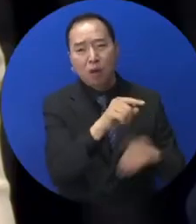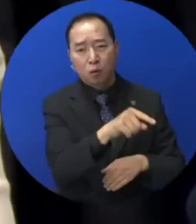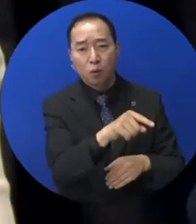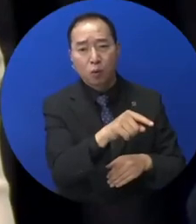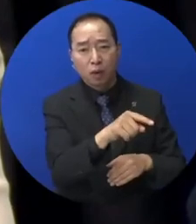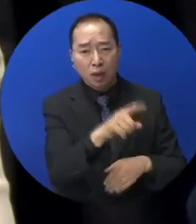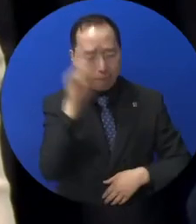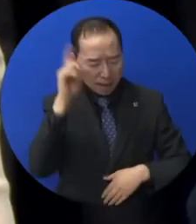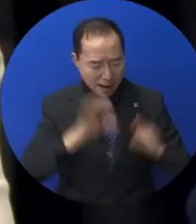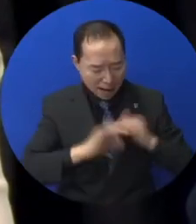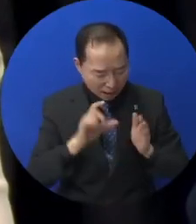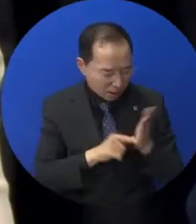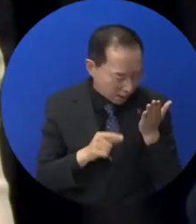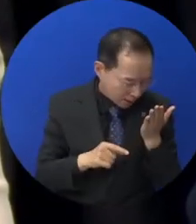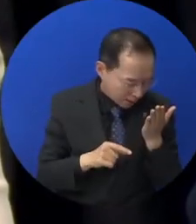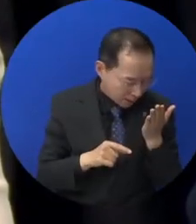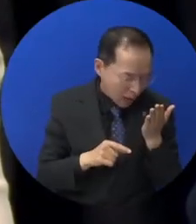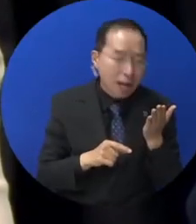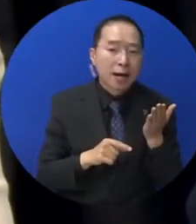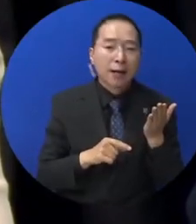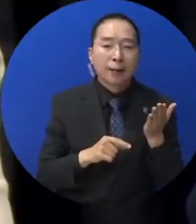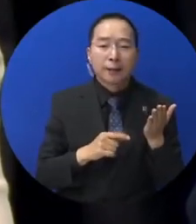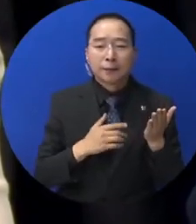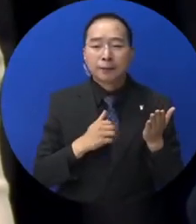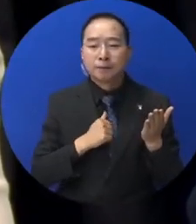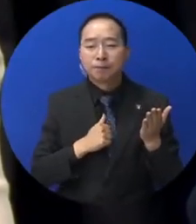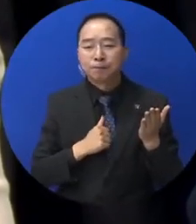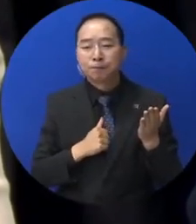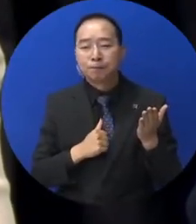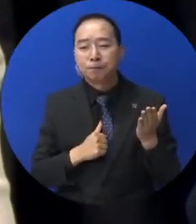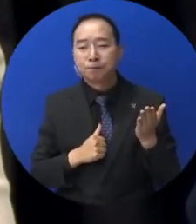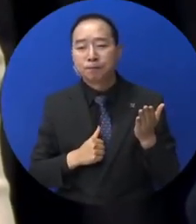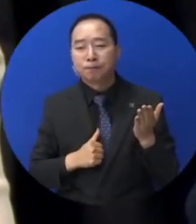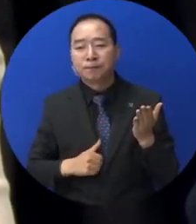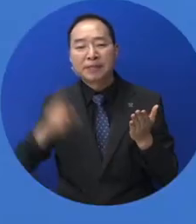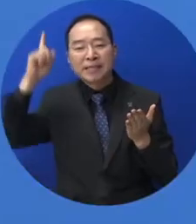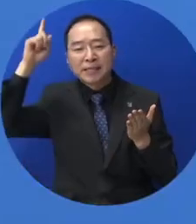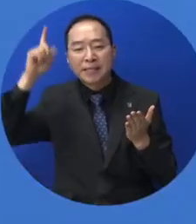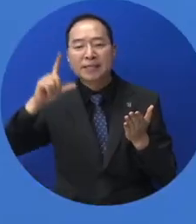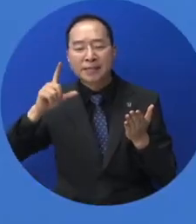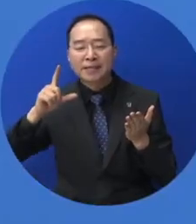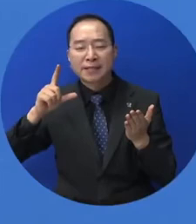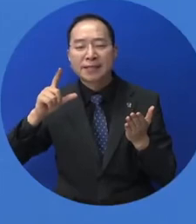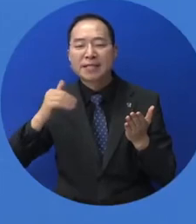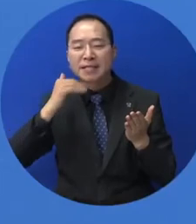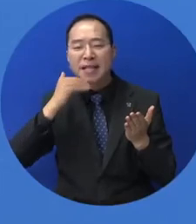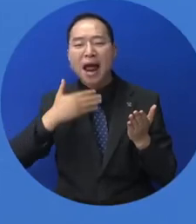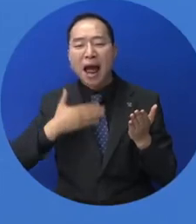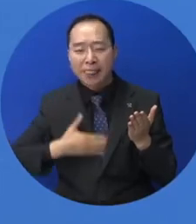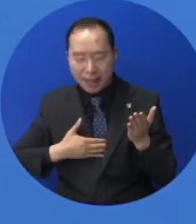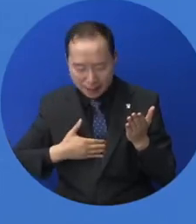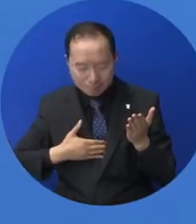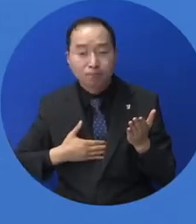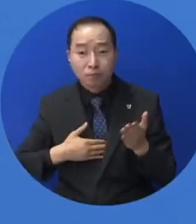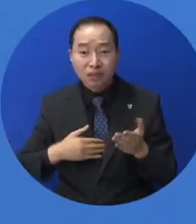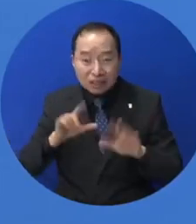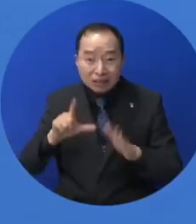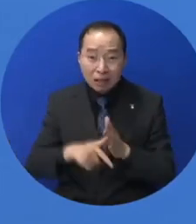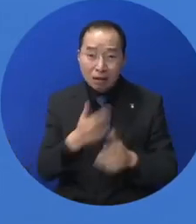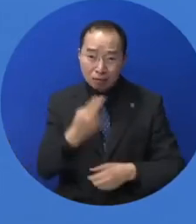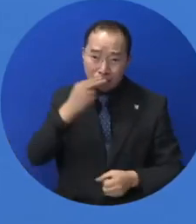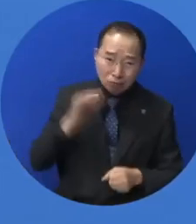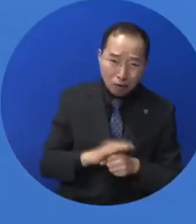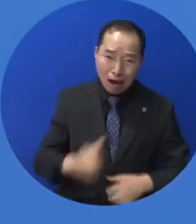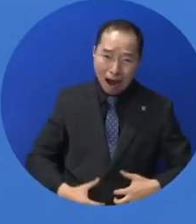출근할 때마다 마음속에 외우고 다시 새기고 나왔던 시절입니다. 너무나 억울하고